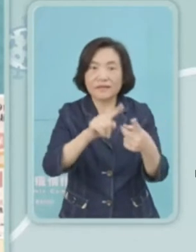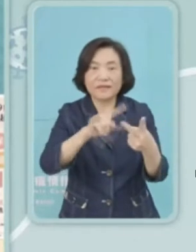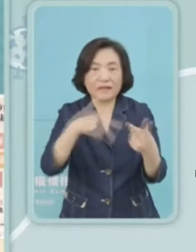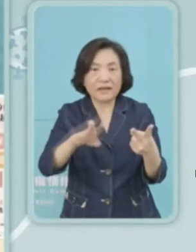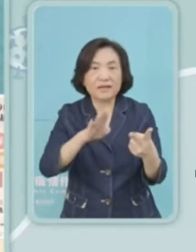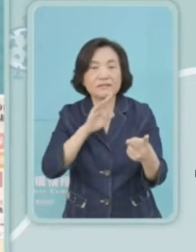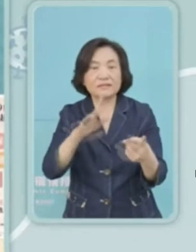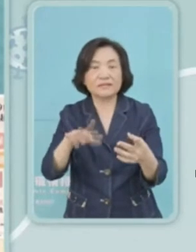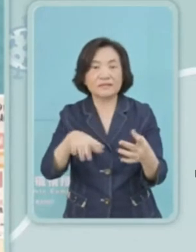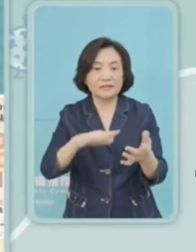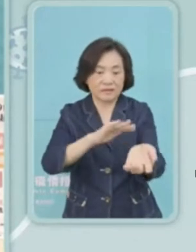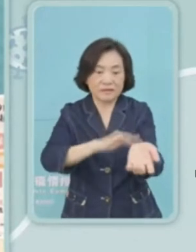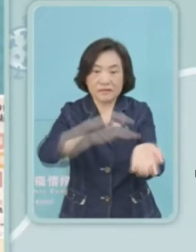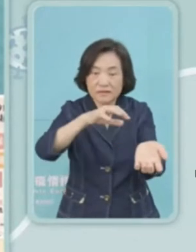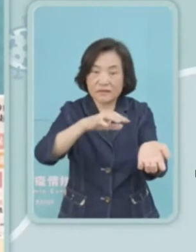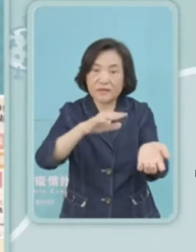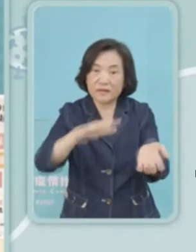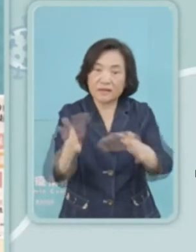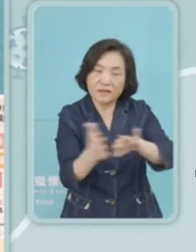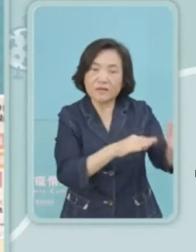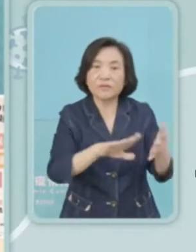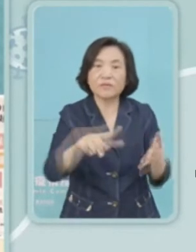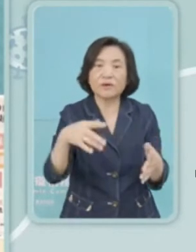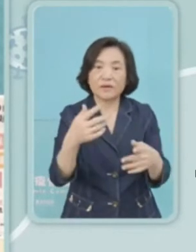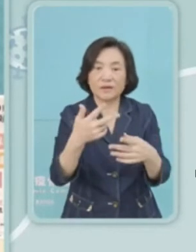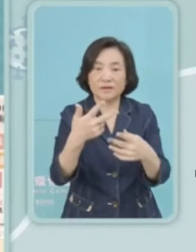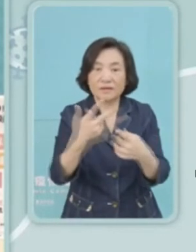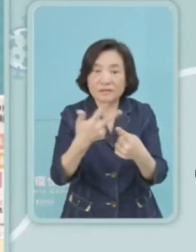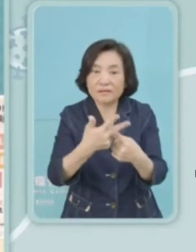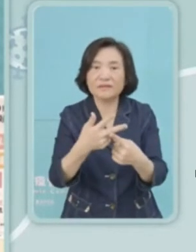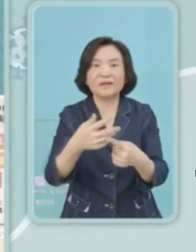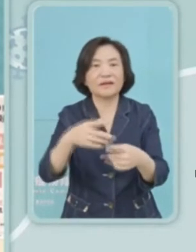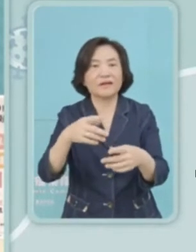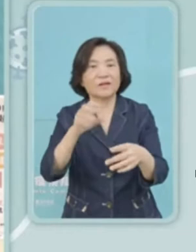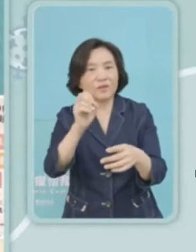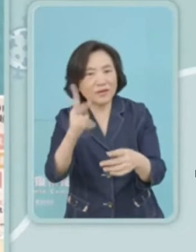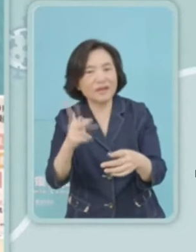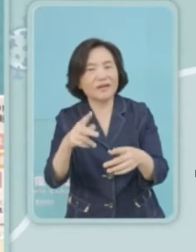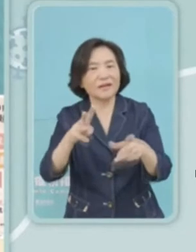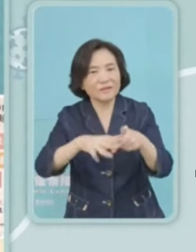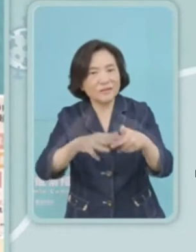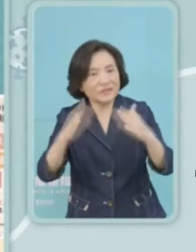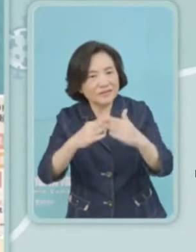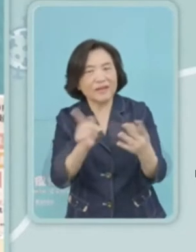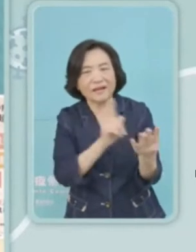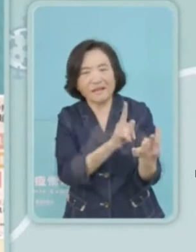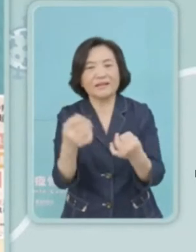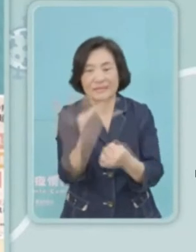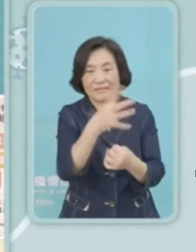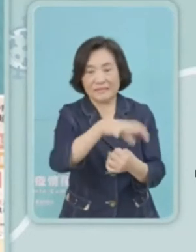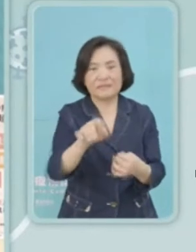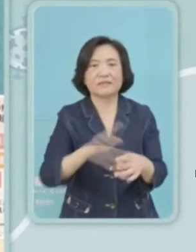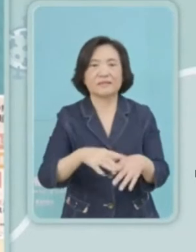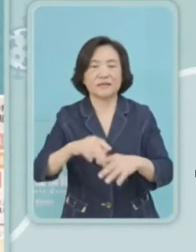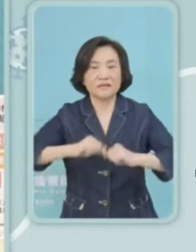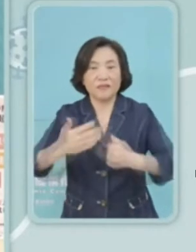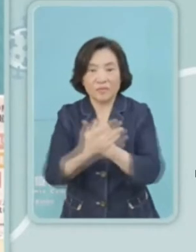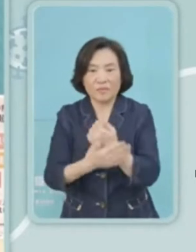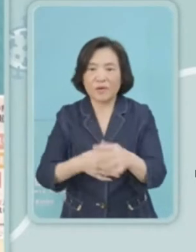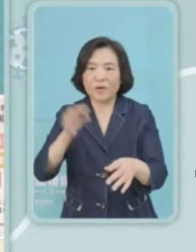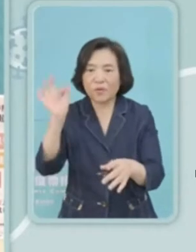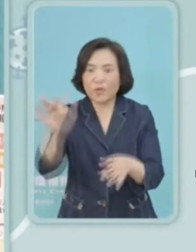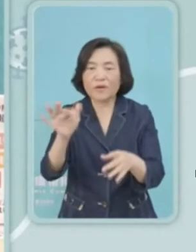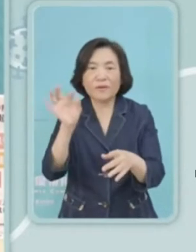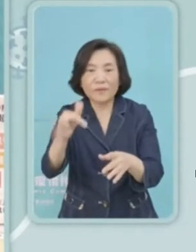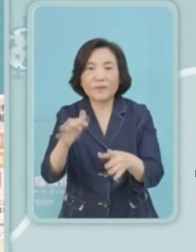可以到四大便利超商，也可以到健保的特约的药局，也可以到健保的快易通，